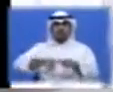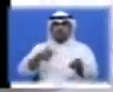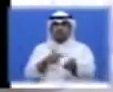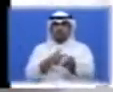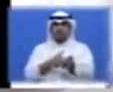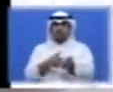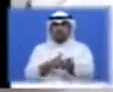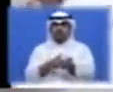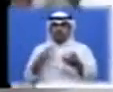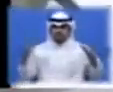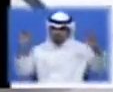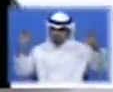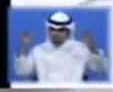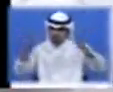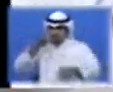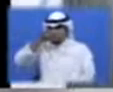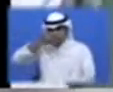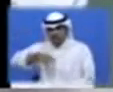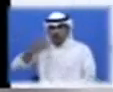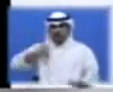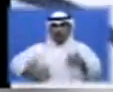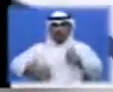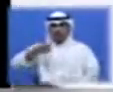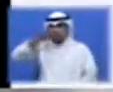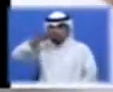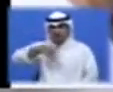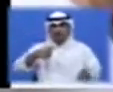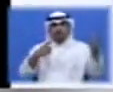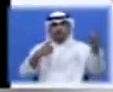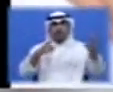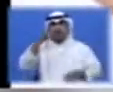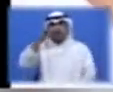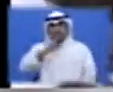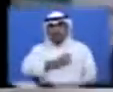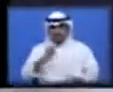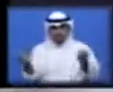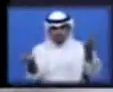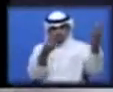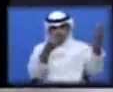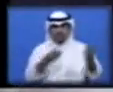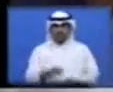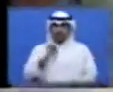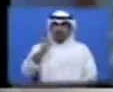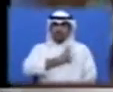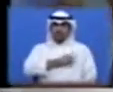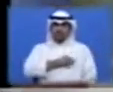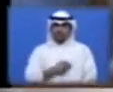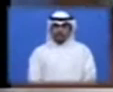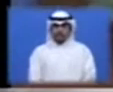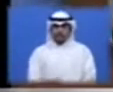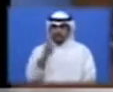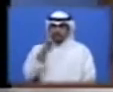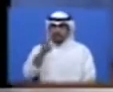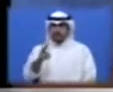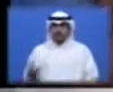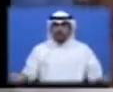كان هناك كم كبير من الشهداء والإصابات وضغط كبير جدا على مستشفى رفح، على مستشفى الكويت التخصصي،